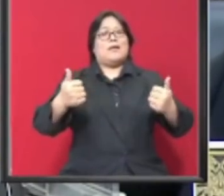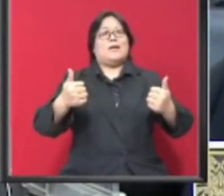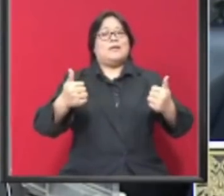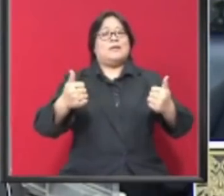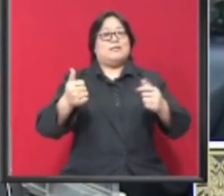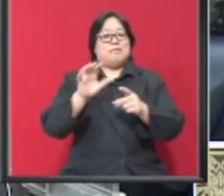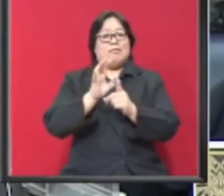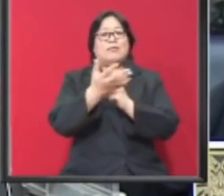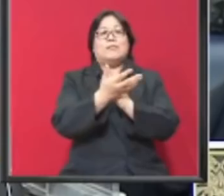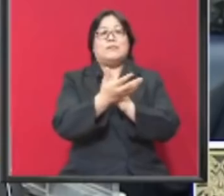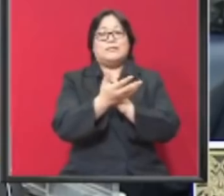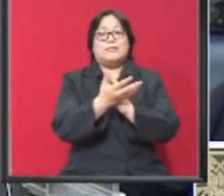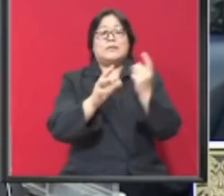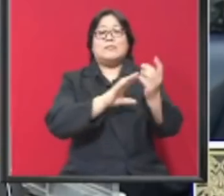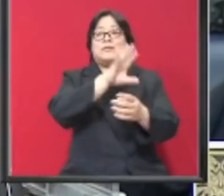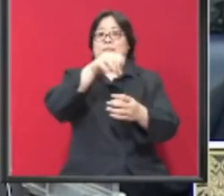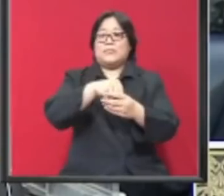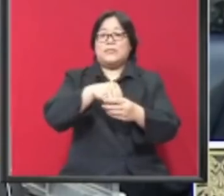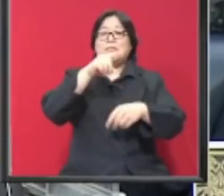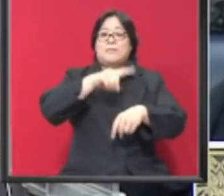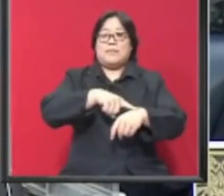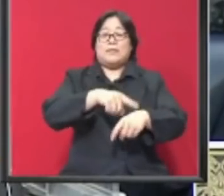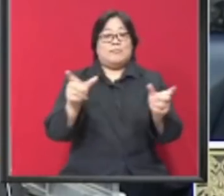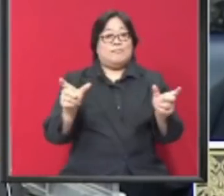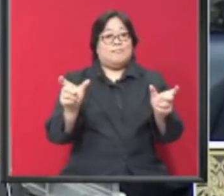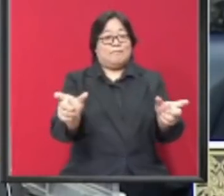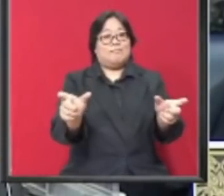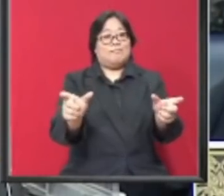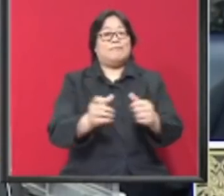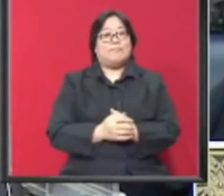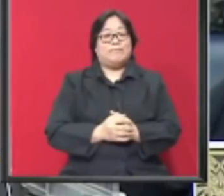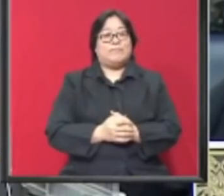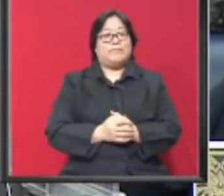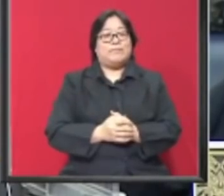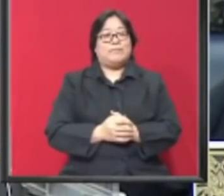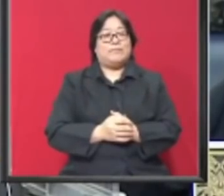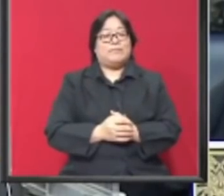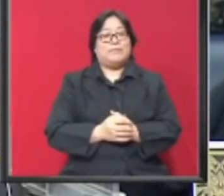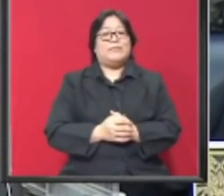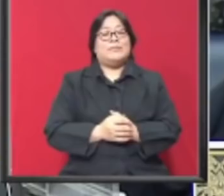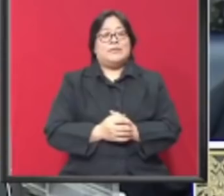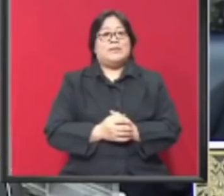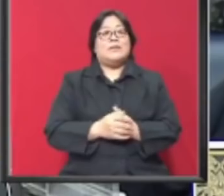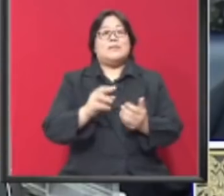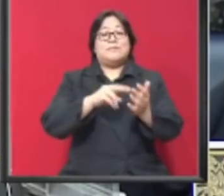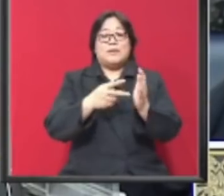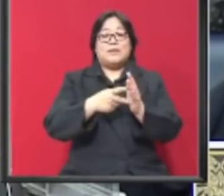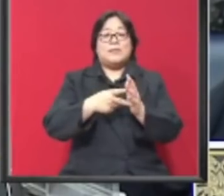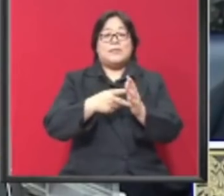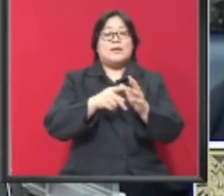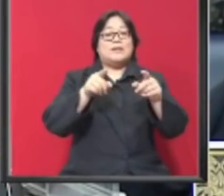dikenal kolenkim termasuk semasa Lockdown saya Dayak keluar ataupun